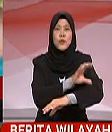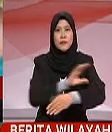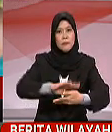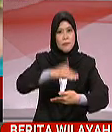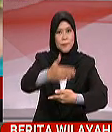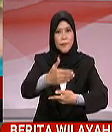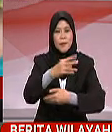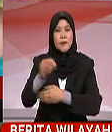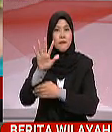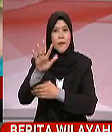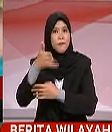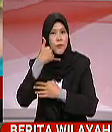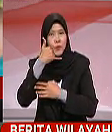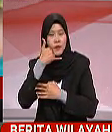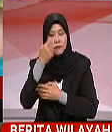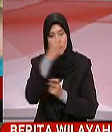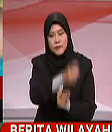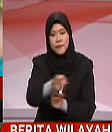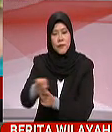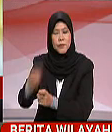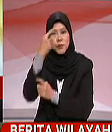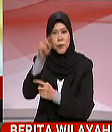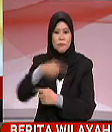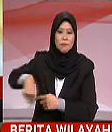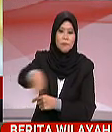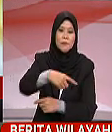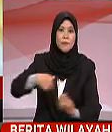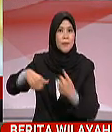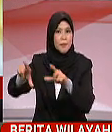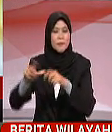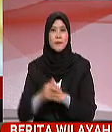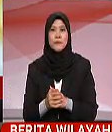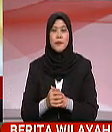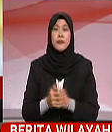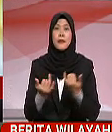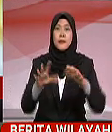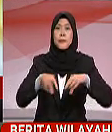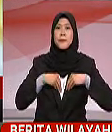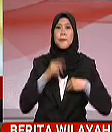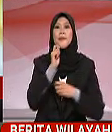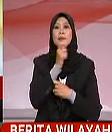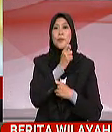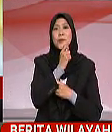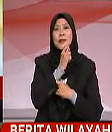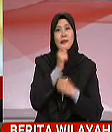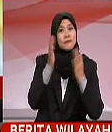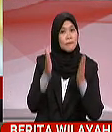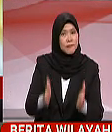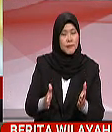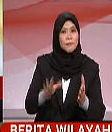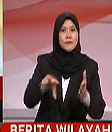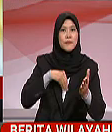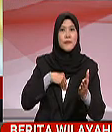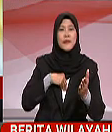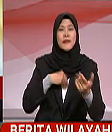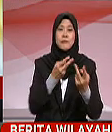dan 5 telefon bimbit kepada mereka yang layak. Penerima termasuk pasangan kembar Ikhwan Arif Saad dan